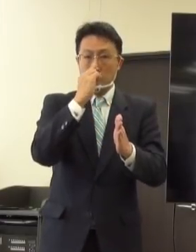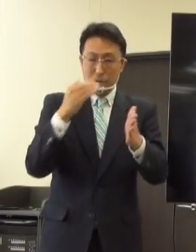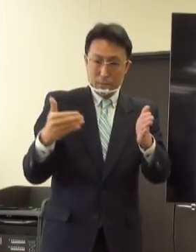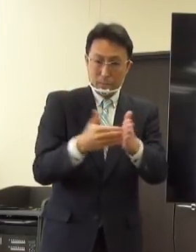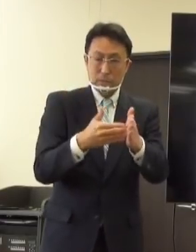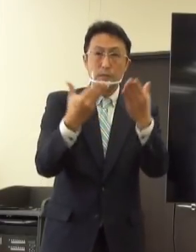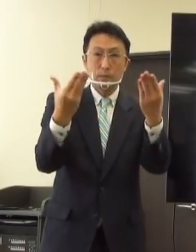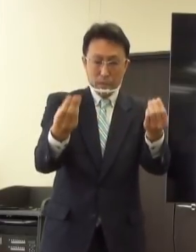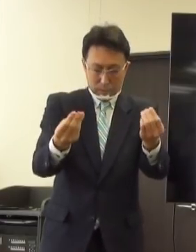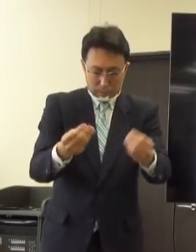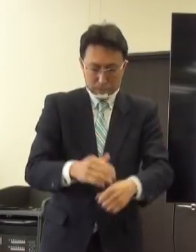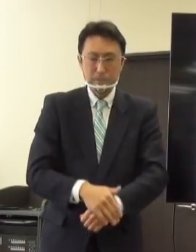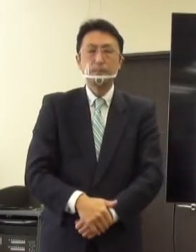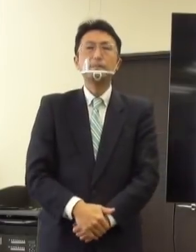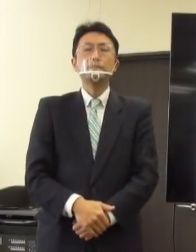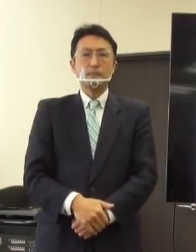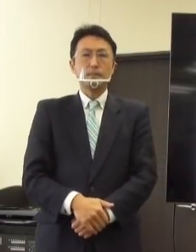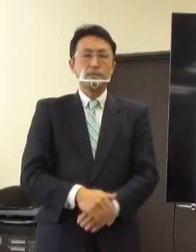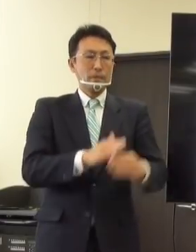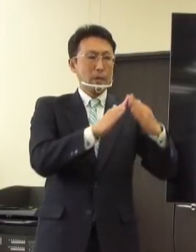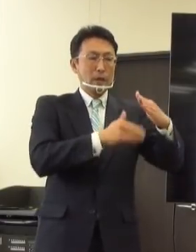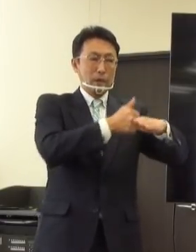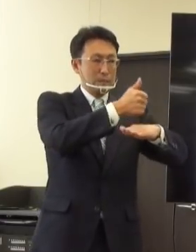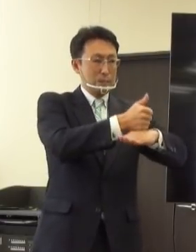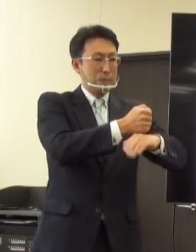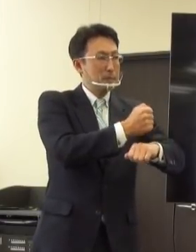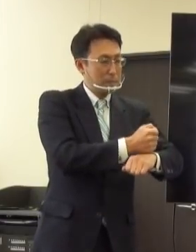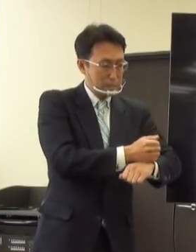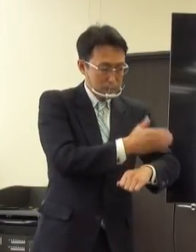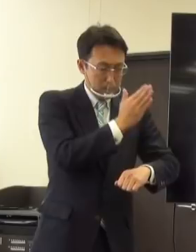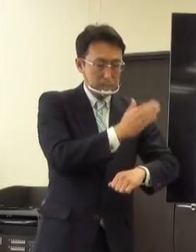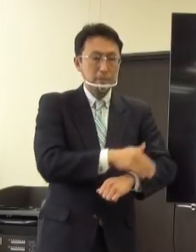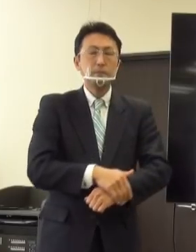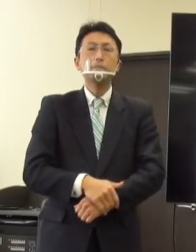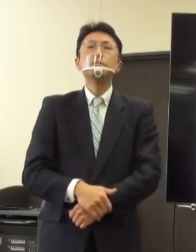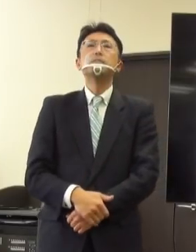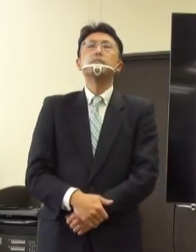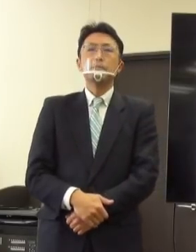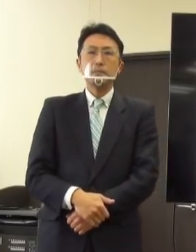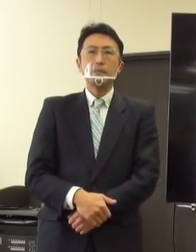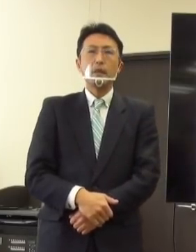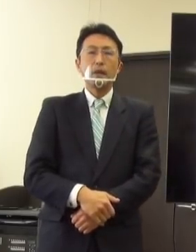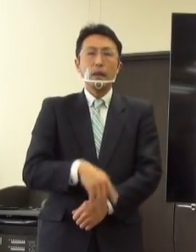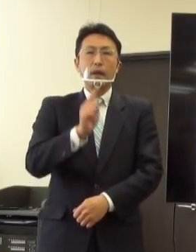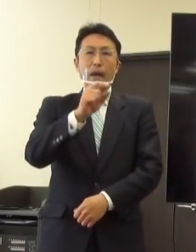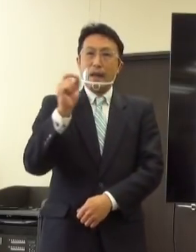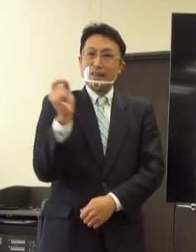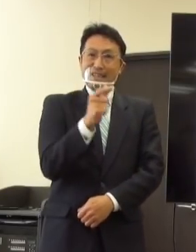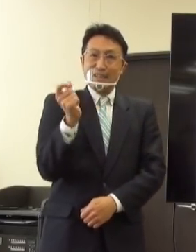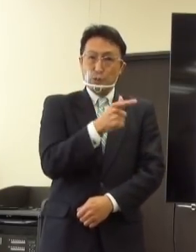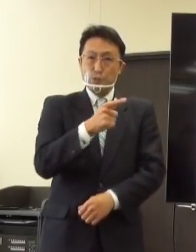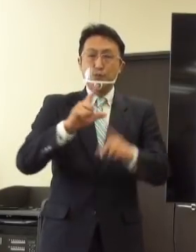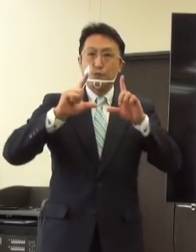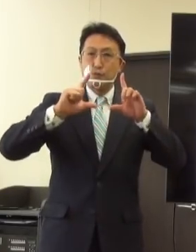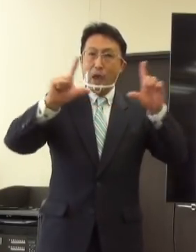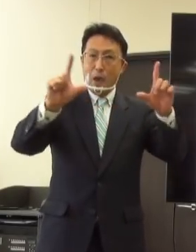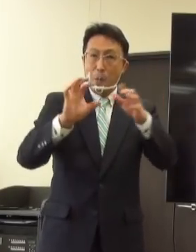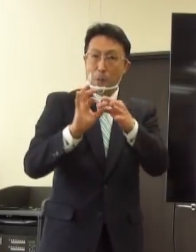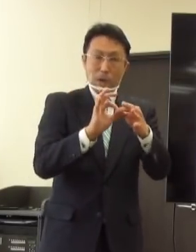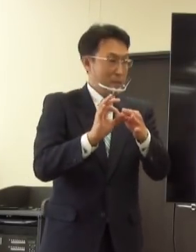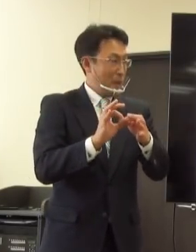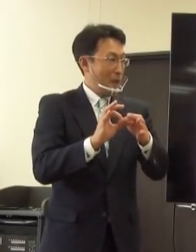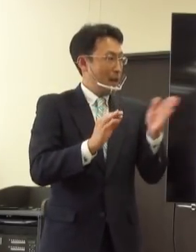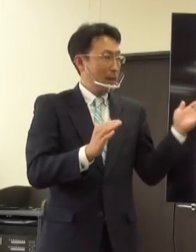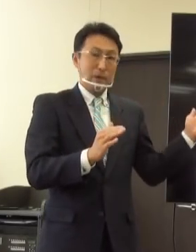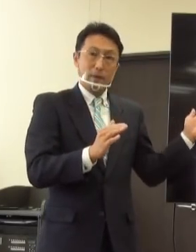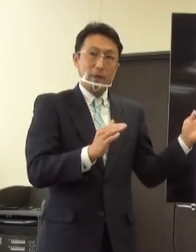はい、岡野会長ありがとうございました。それで今ほどのですね、緊急警報発令関係について、ご質問があれば挙手の方